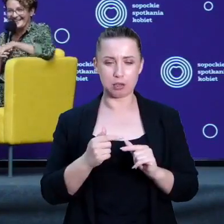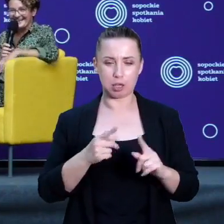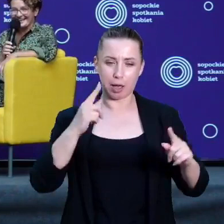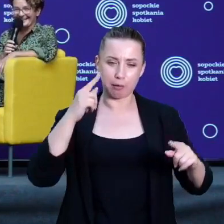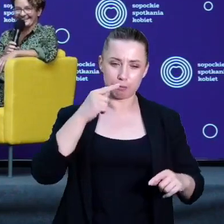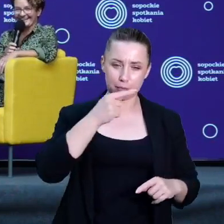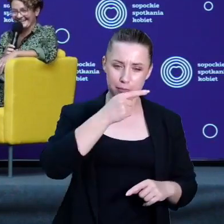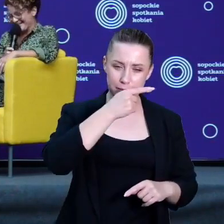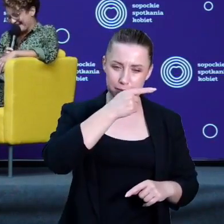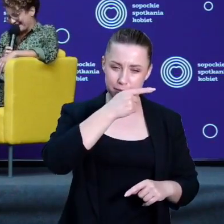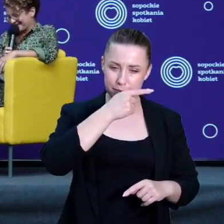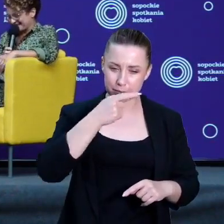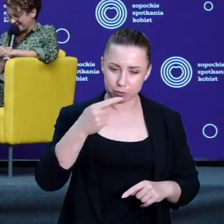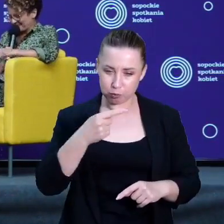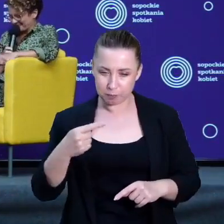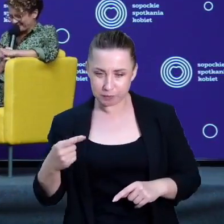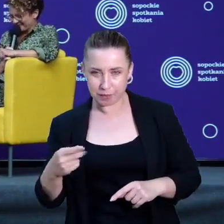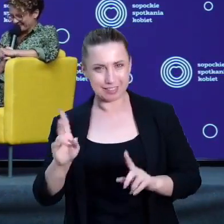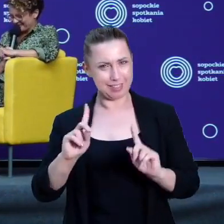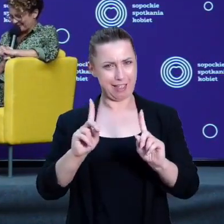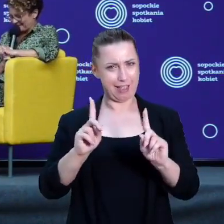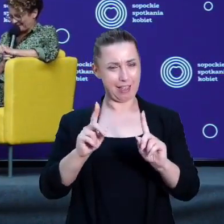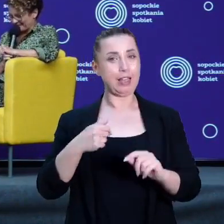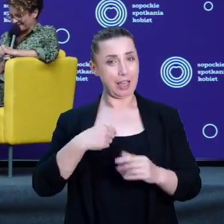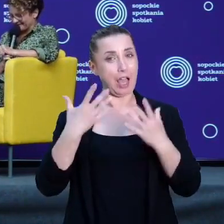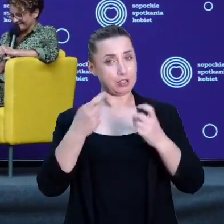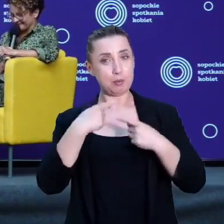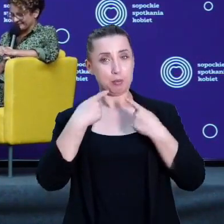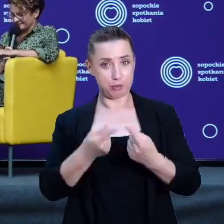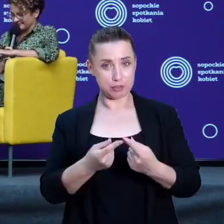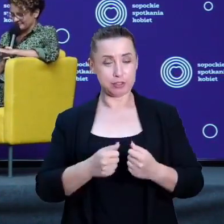tutaj wszystkich. Chciałam wam powiedzieć, że